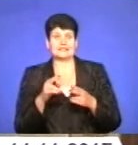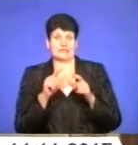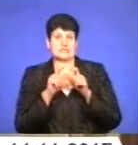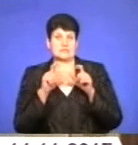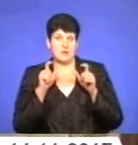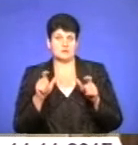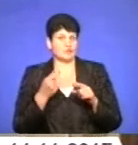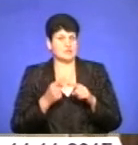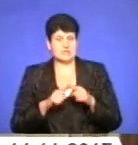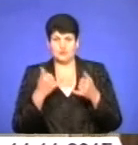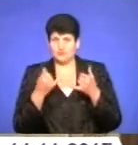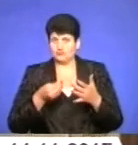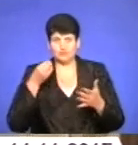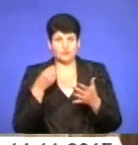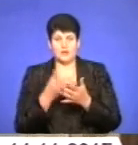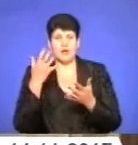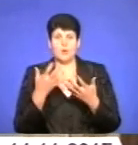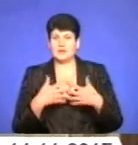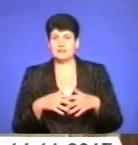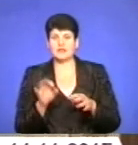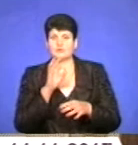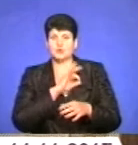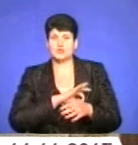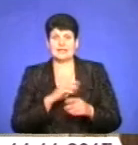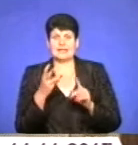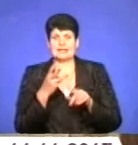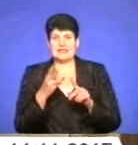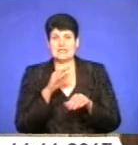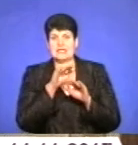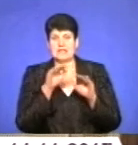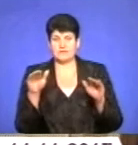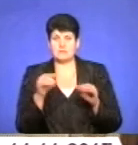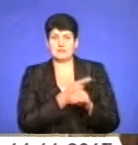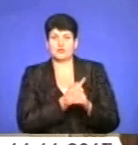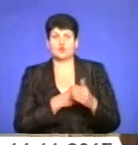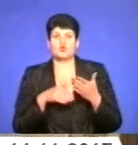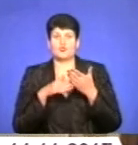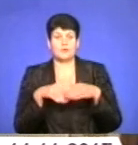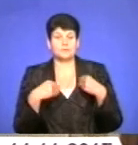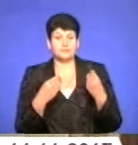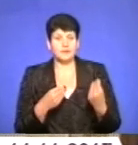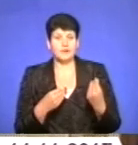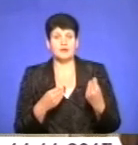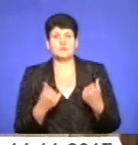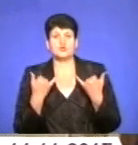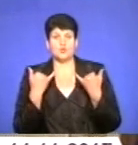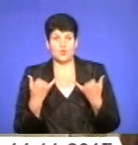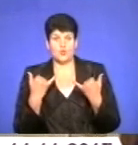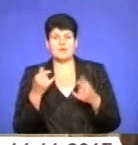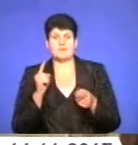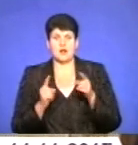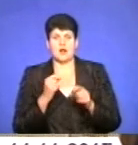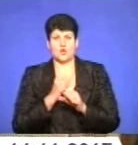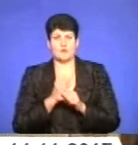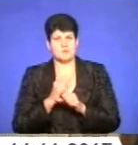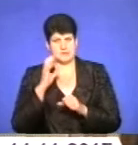дорогостоюче і обладнання, яке використовується для третинного рівня надання медичної допомоги, Сьогодні ми реально робимо